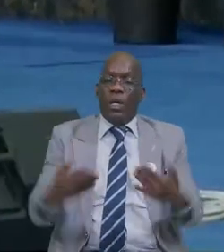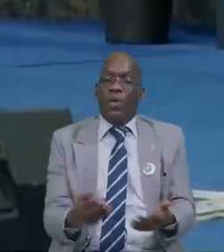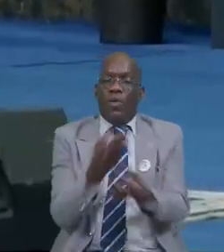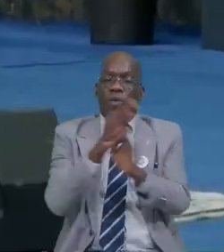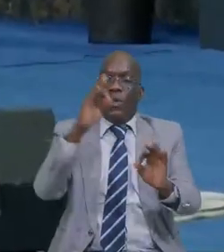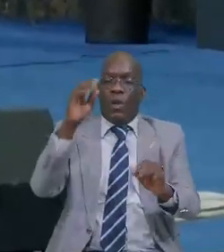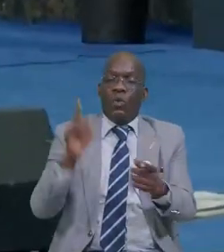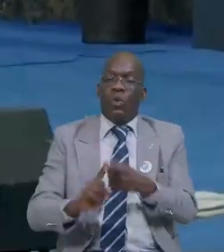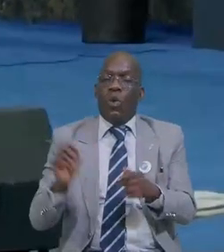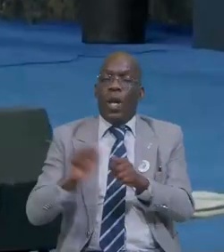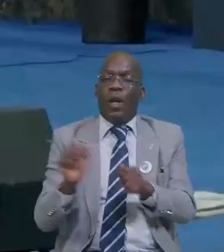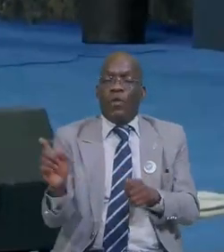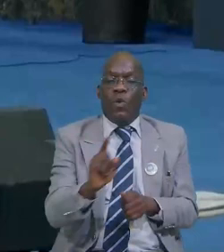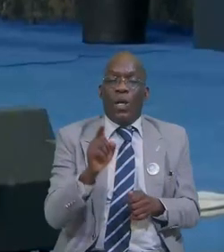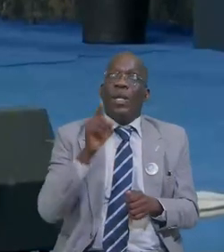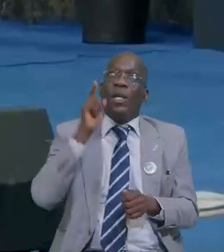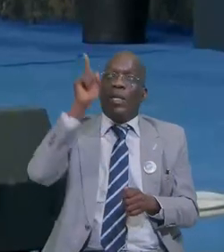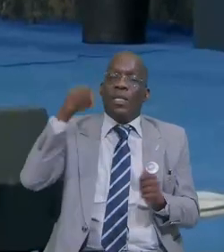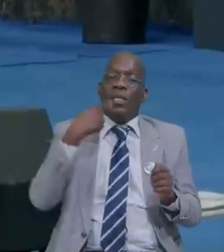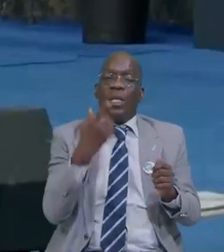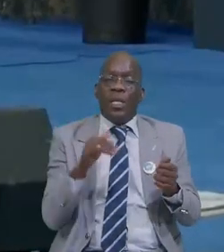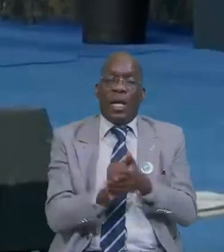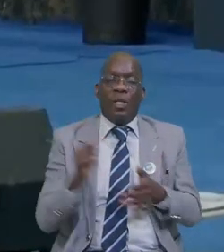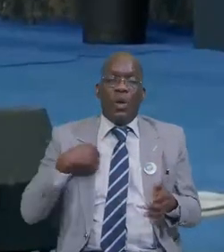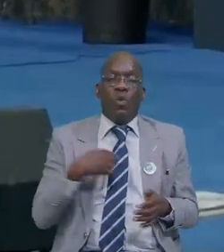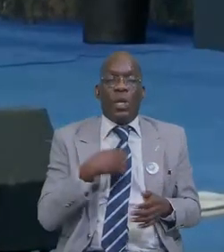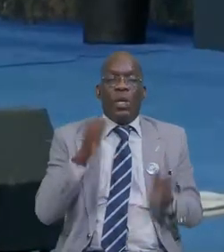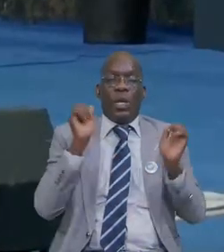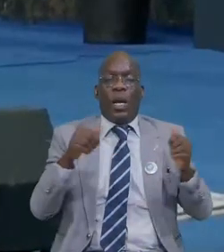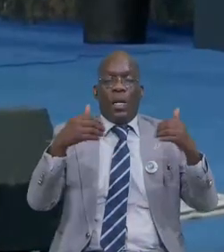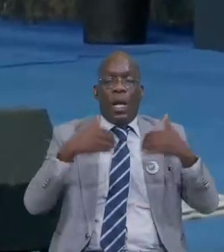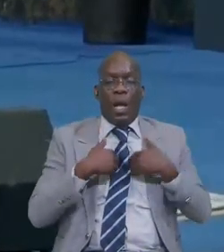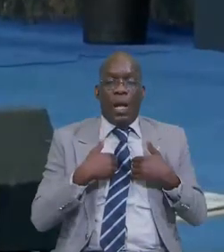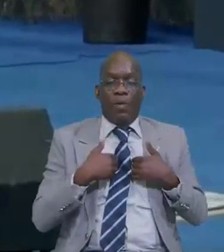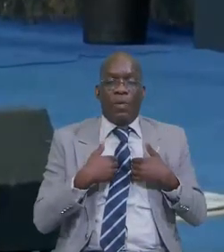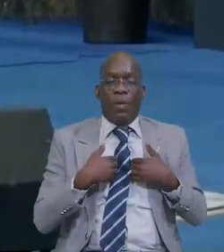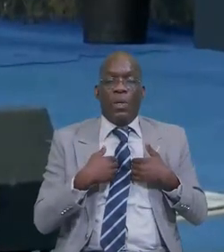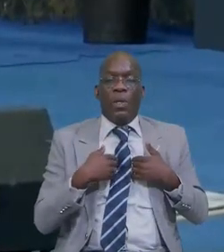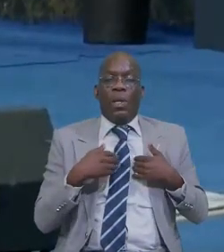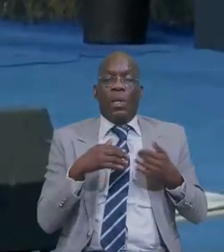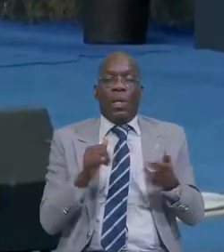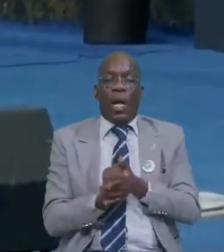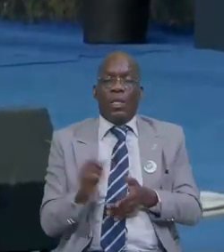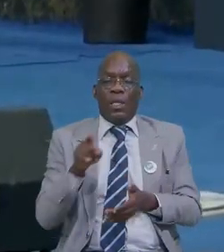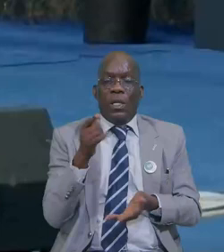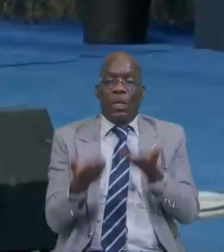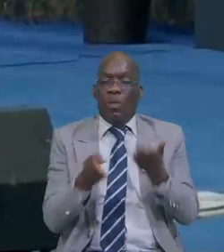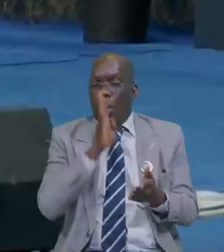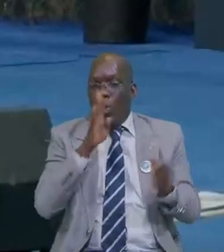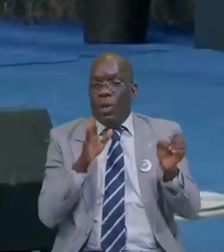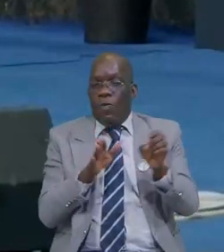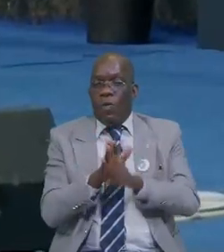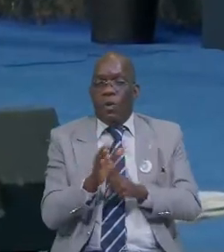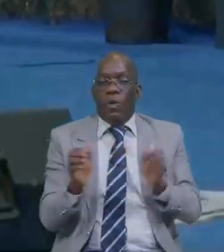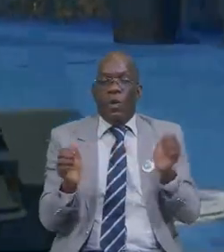tout le monde. Et il dit que nous pouvons maintenant avoir la, afin que vous soyez remplis